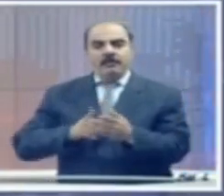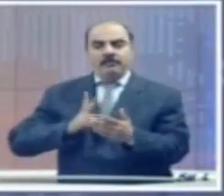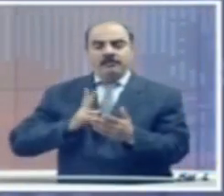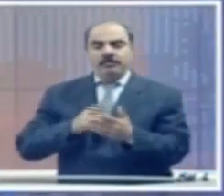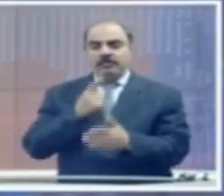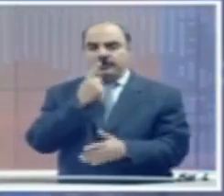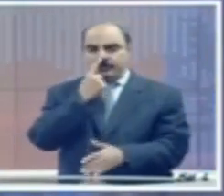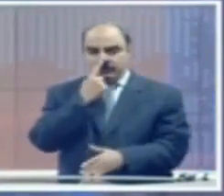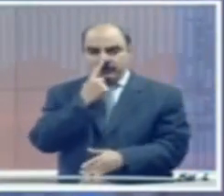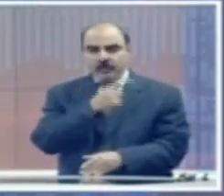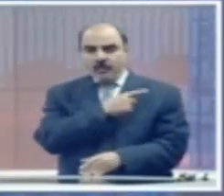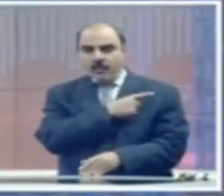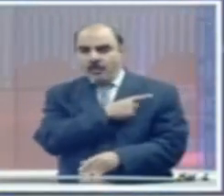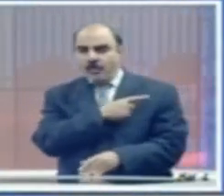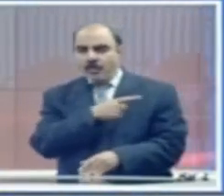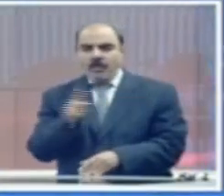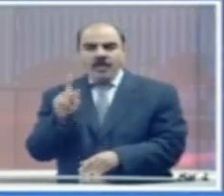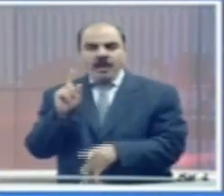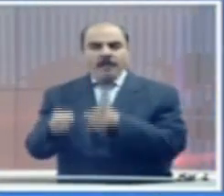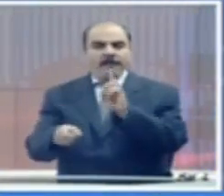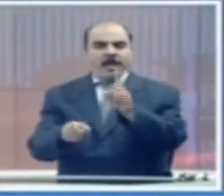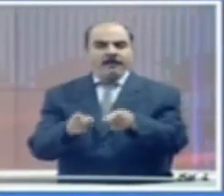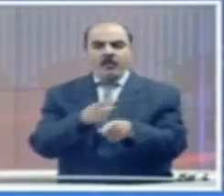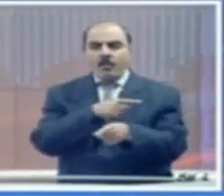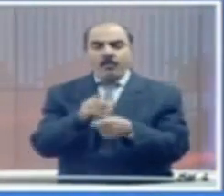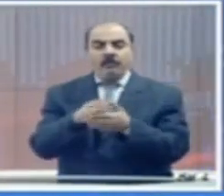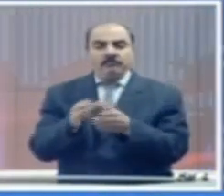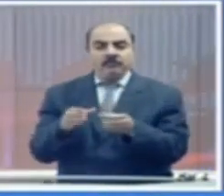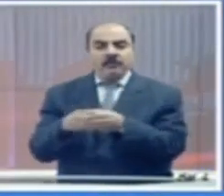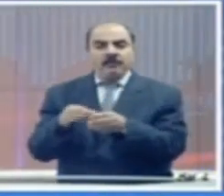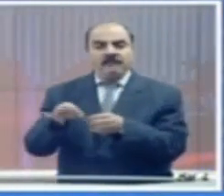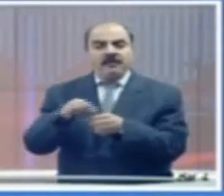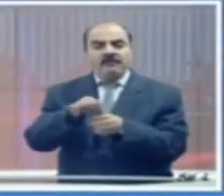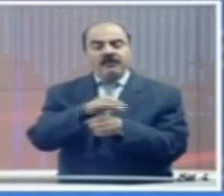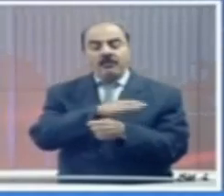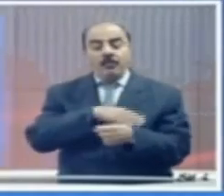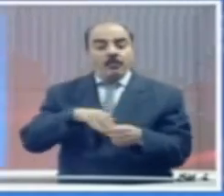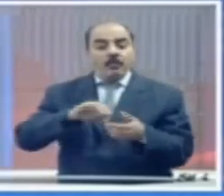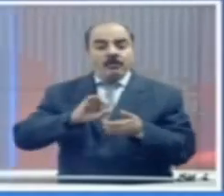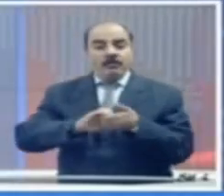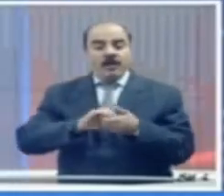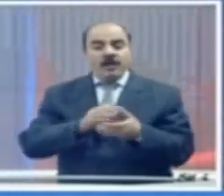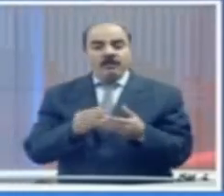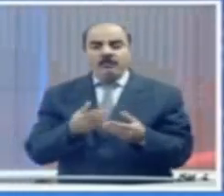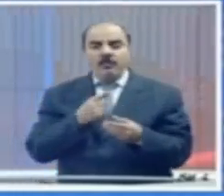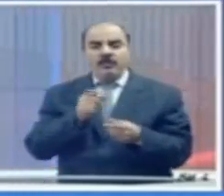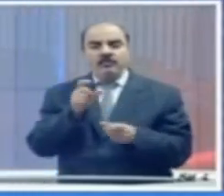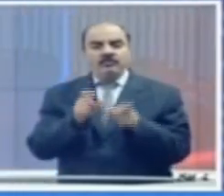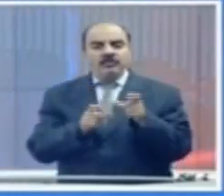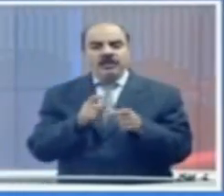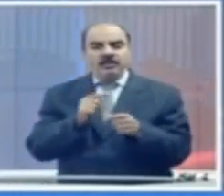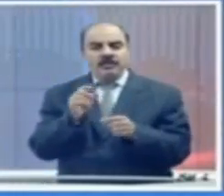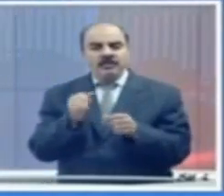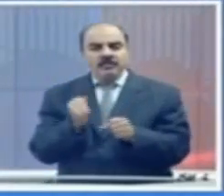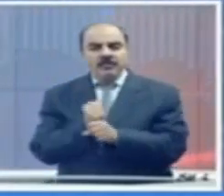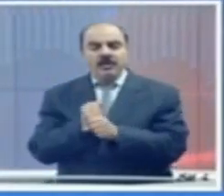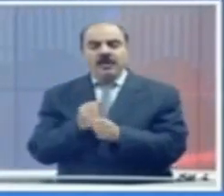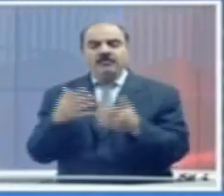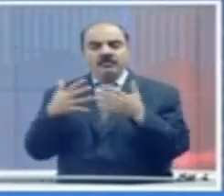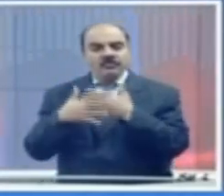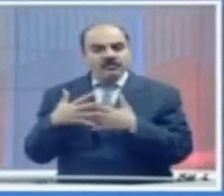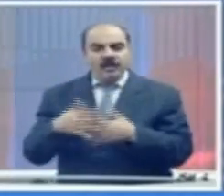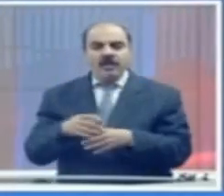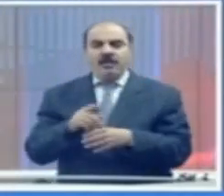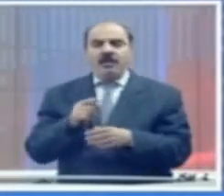مجلس الوزراء قرر إلزام جميع وحدات الإدارة المحلية والهيئات العامة الخدمية والاقتصادية